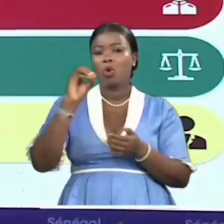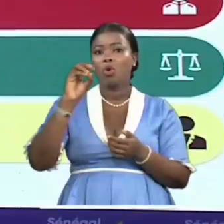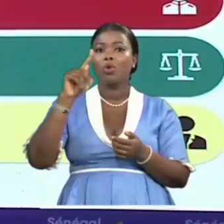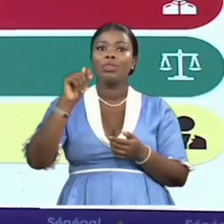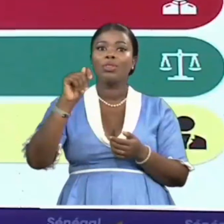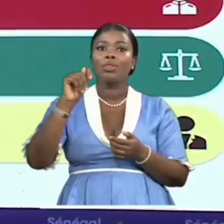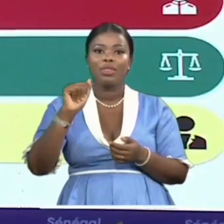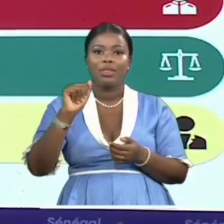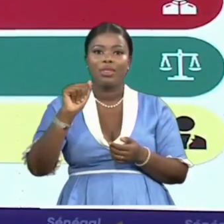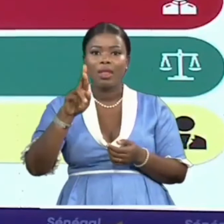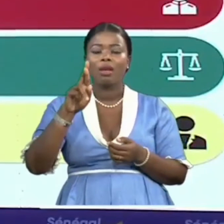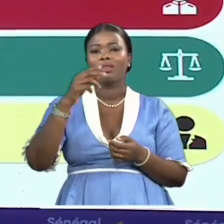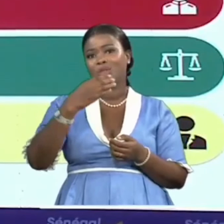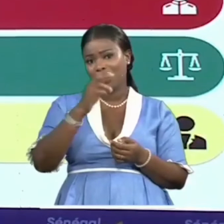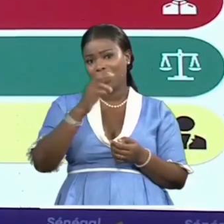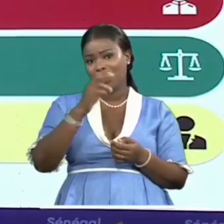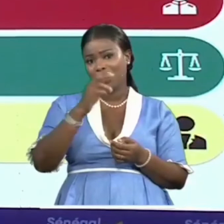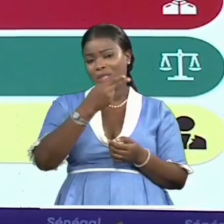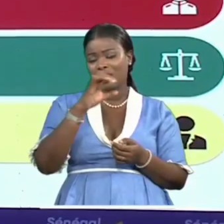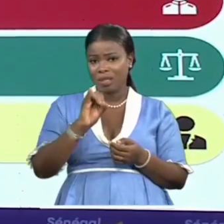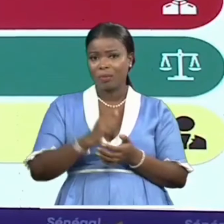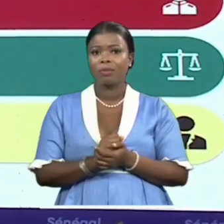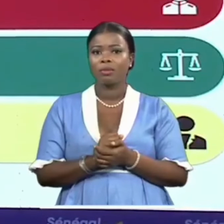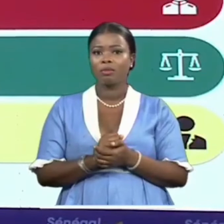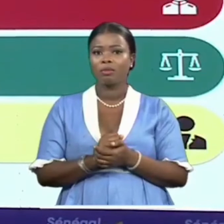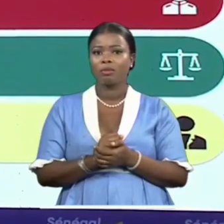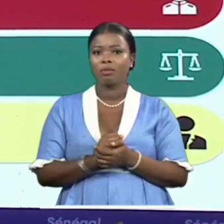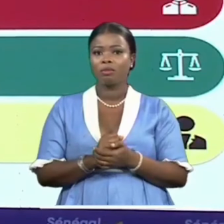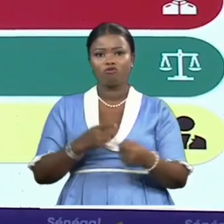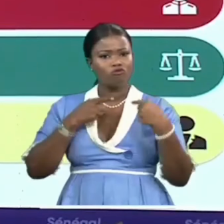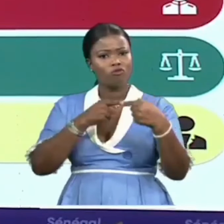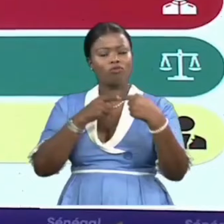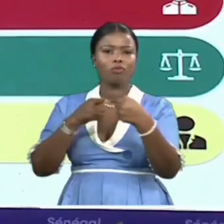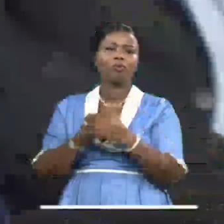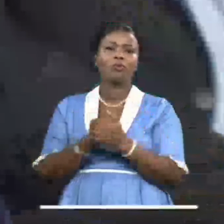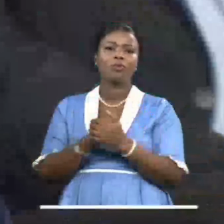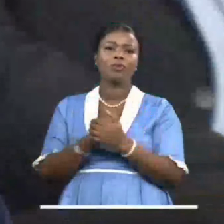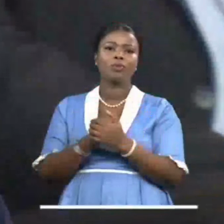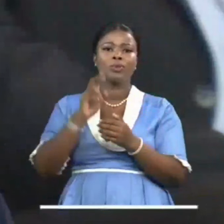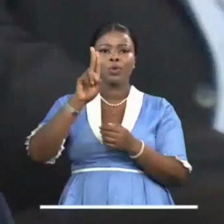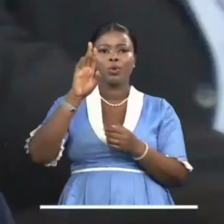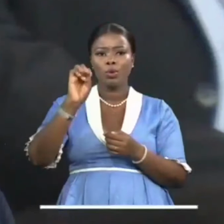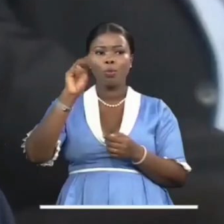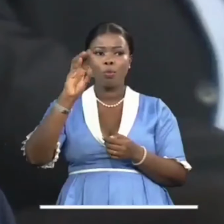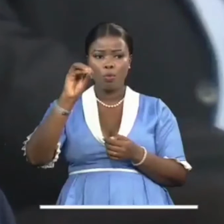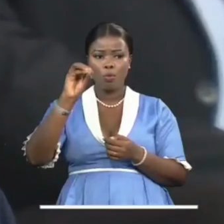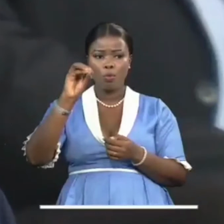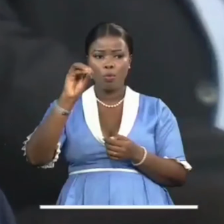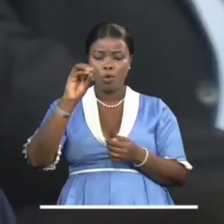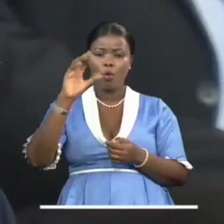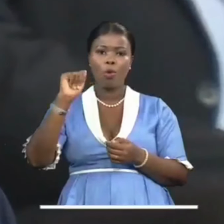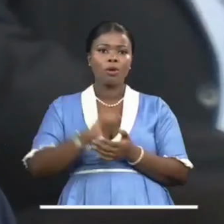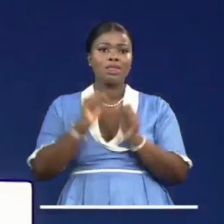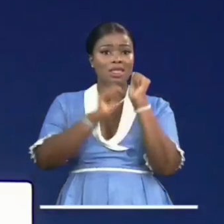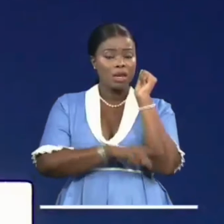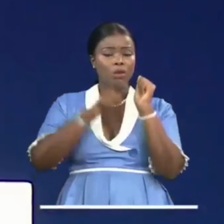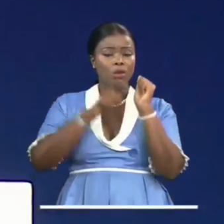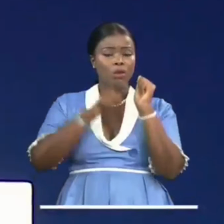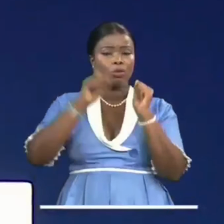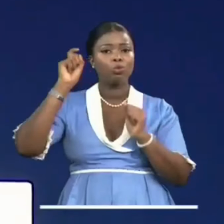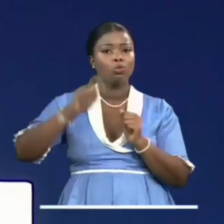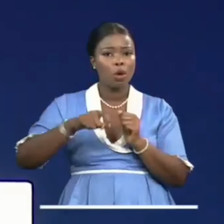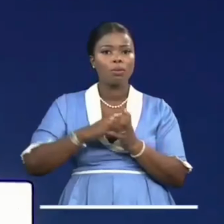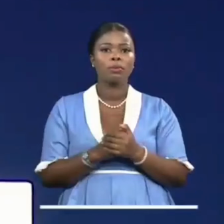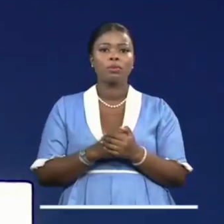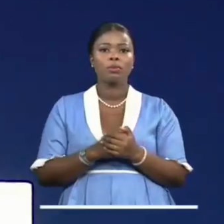environnement ouvert sur l'extérieur de concurrence dans les pays de li moi et de la CDAO puisque le Sénégal effectivement doit souscrire à